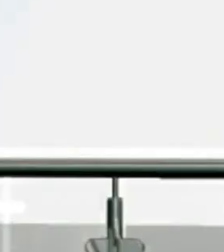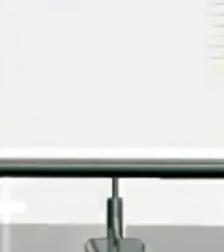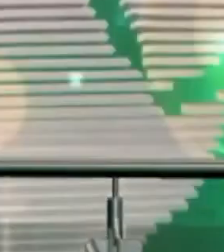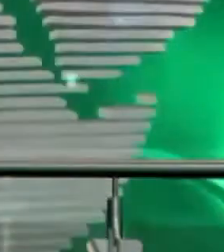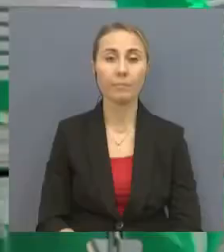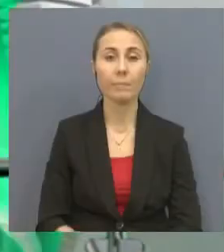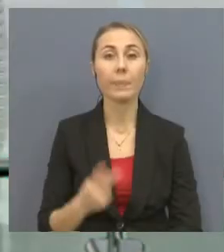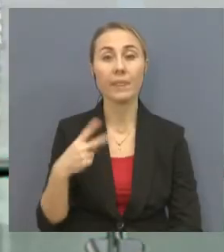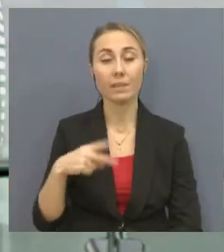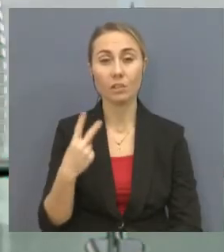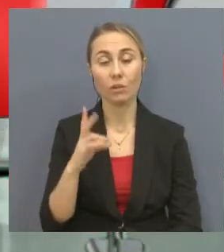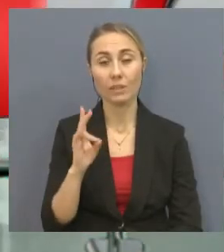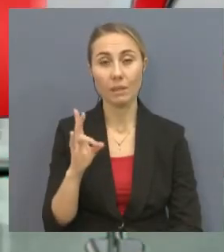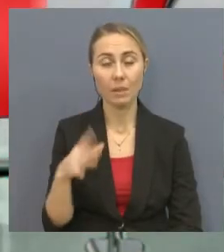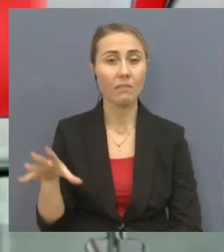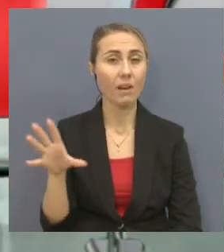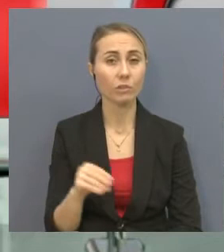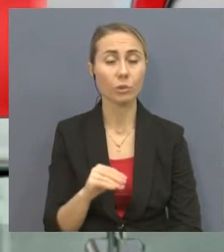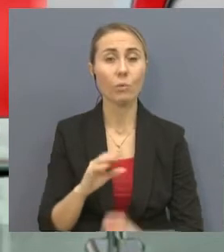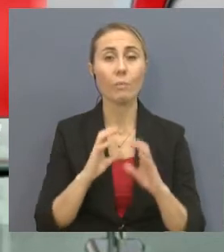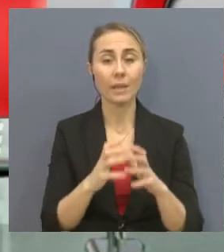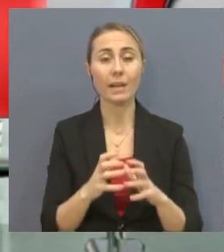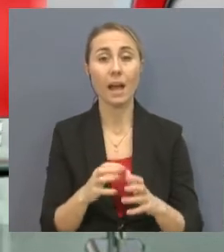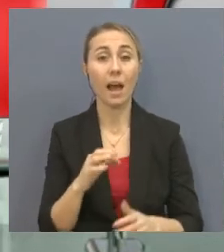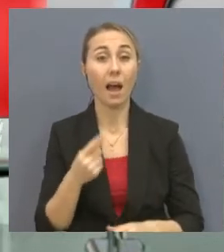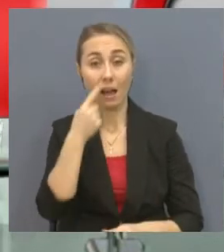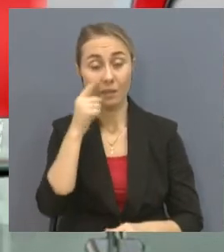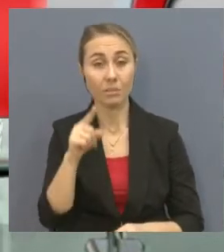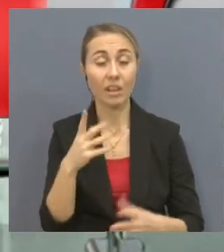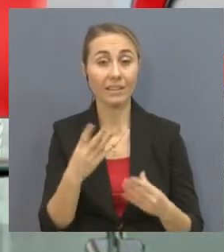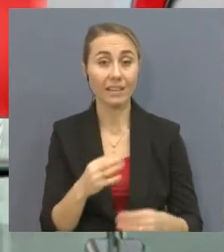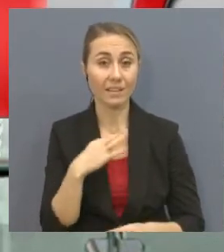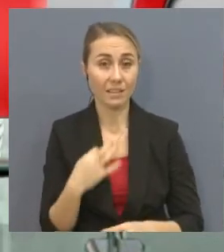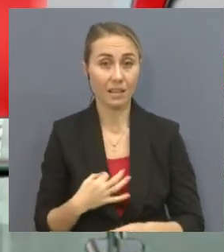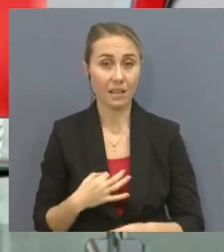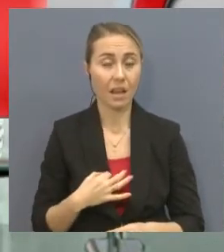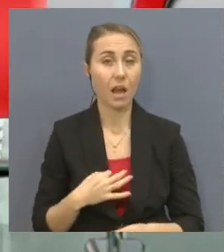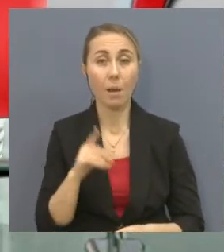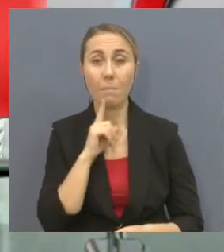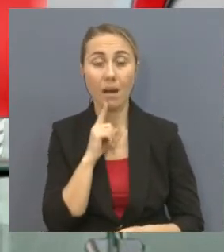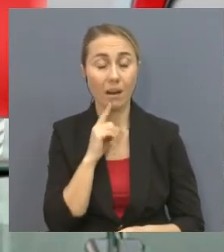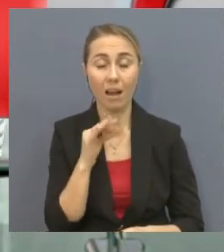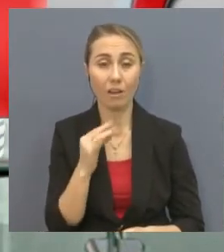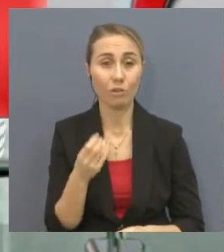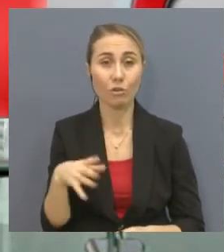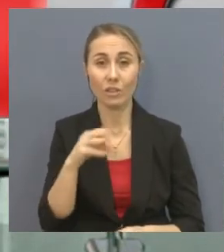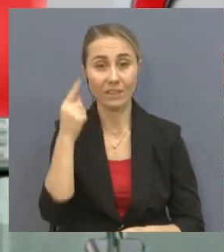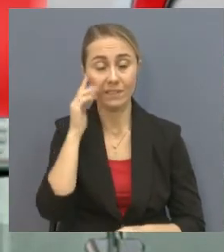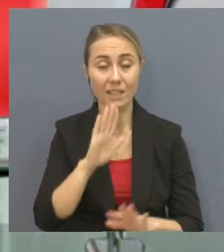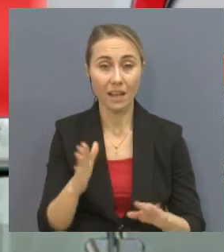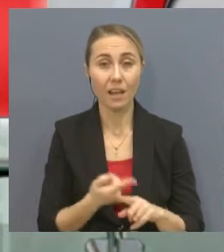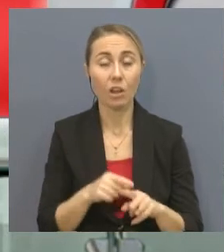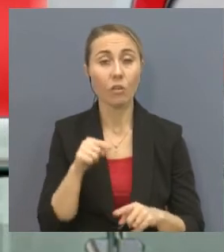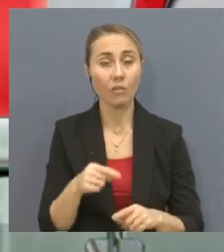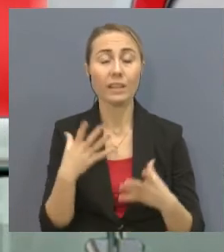22 ноября во всем мире отмечается день сыновей он пока ещё не так популярен как день матери но все же в